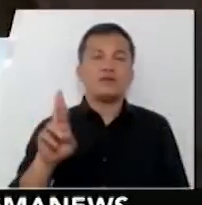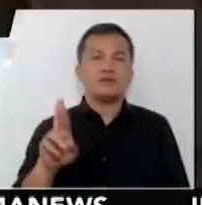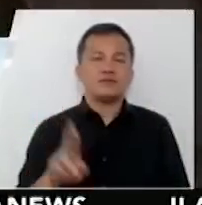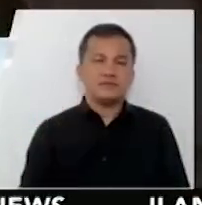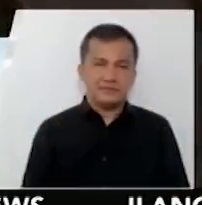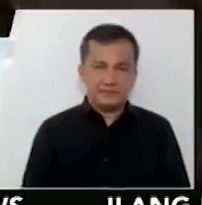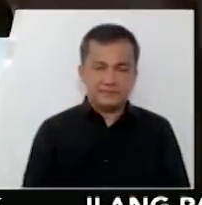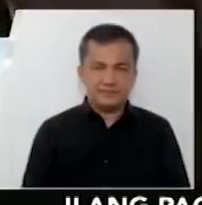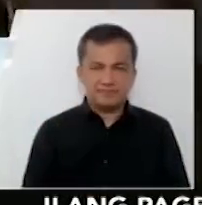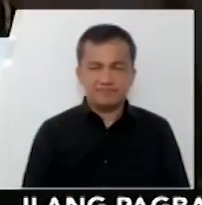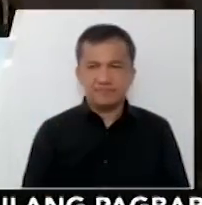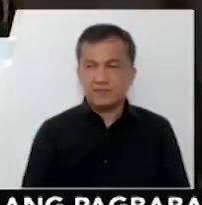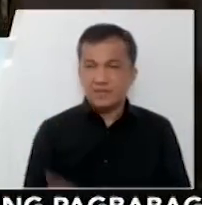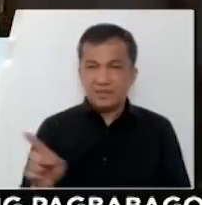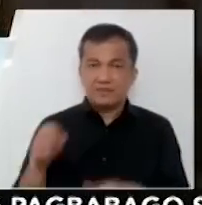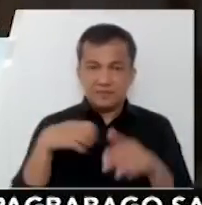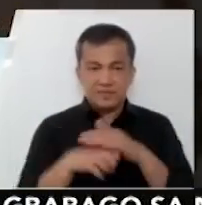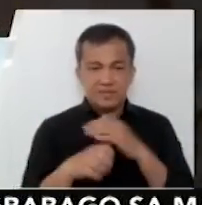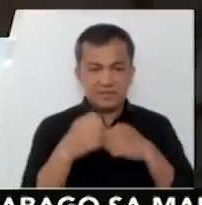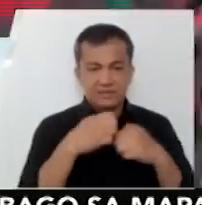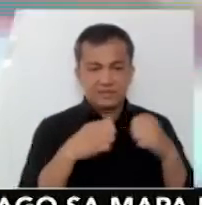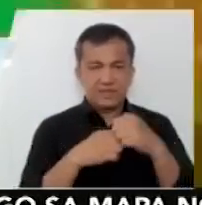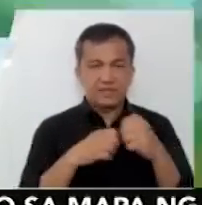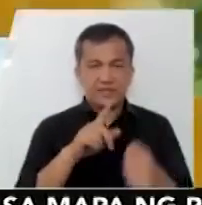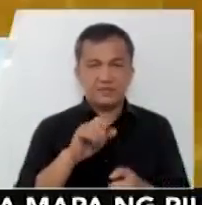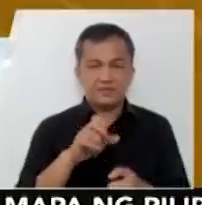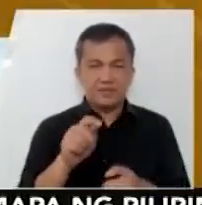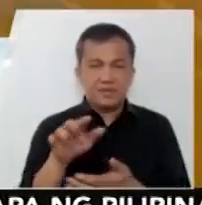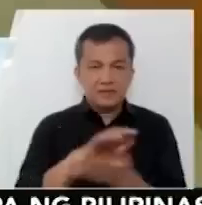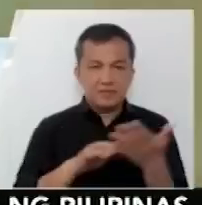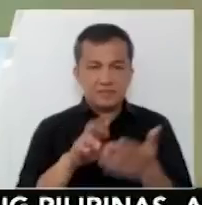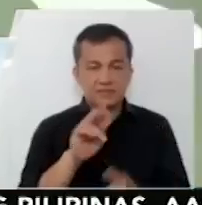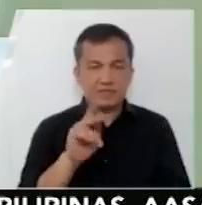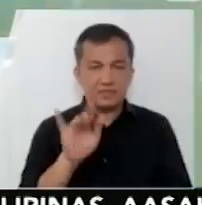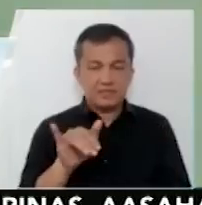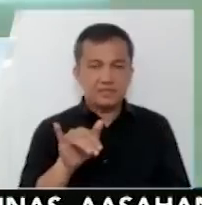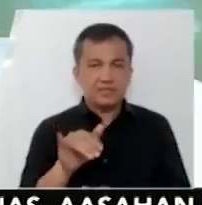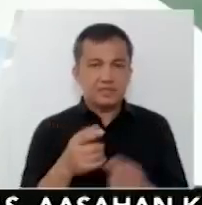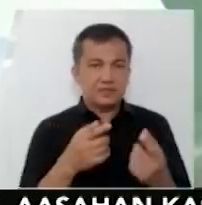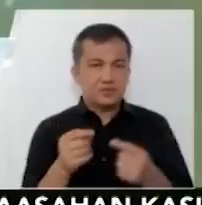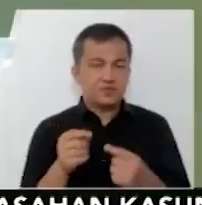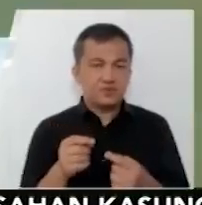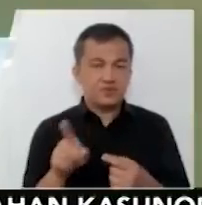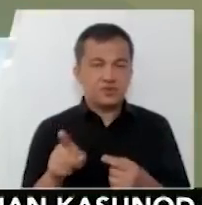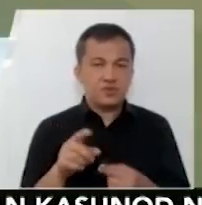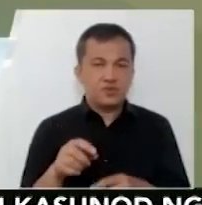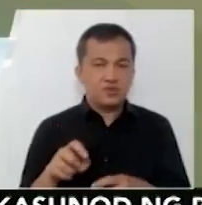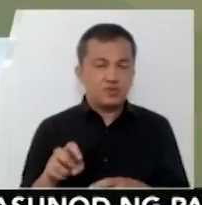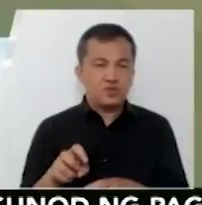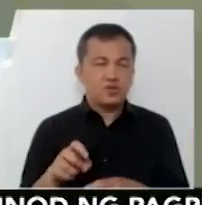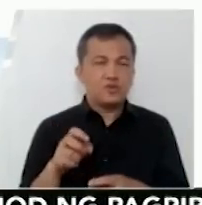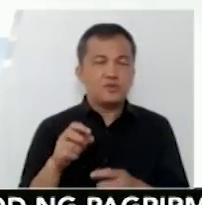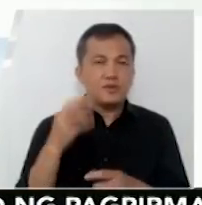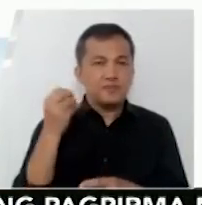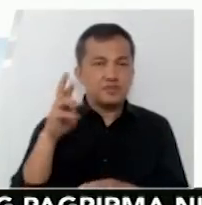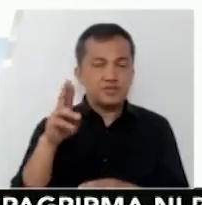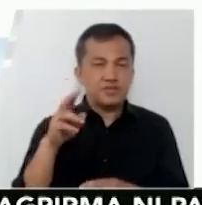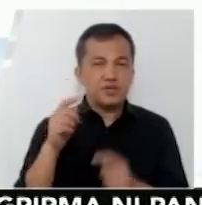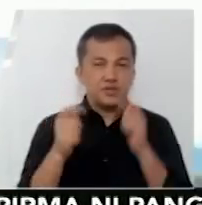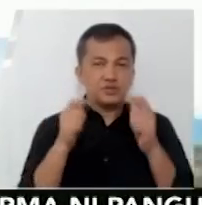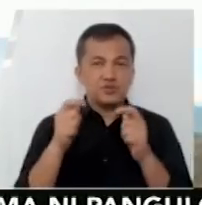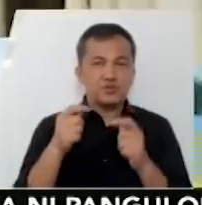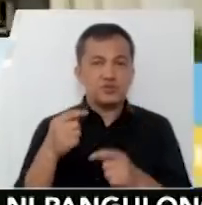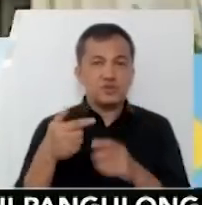Pinasok ni na engineer Albert ang world of mixed reality nang gawin nila ang Mr. Tour Guide sa ilalim ng DOST. Dito,